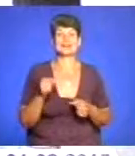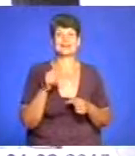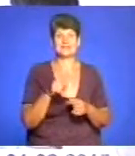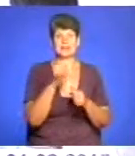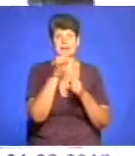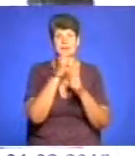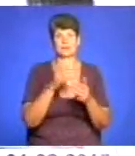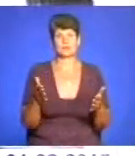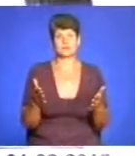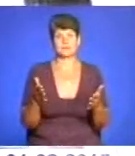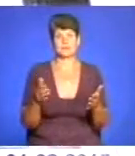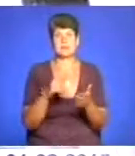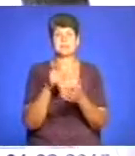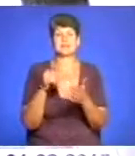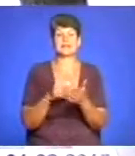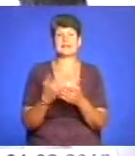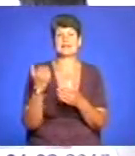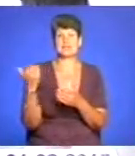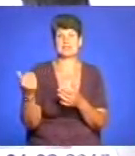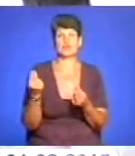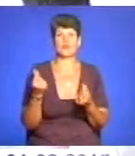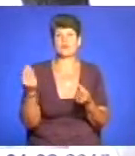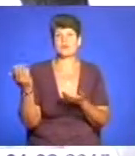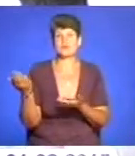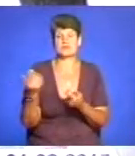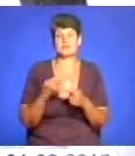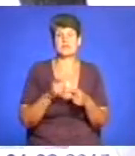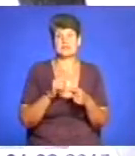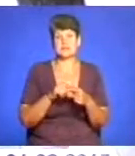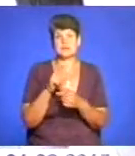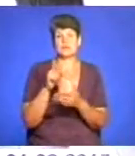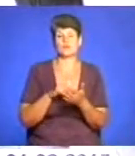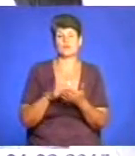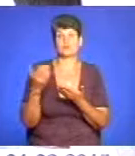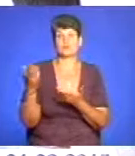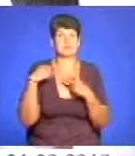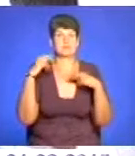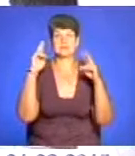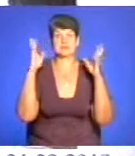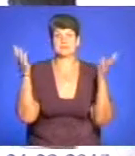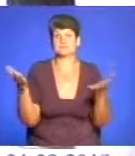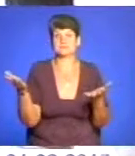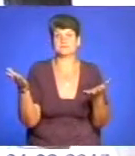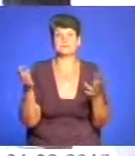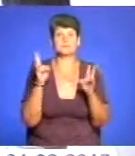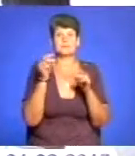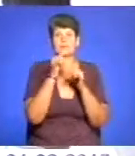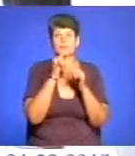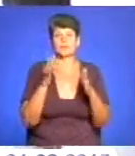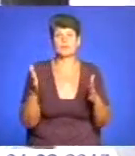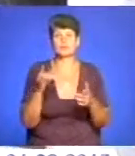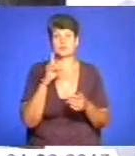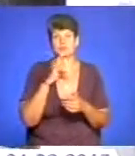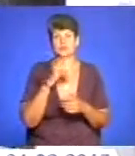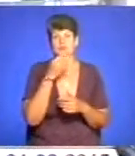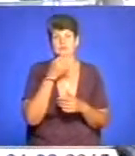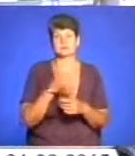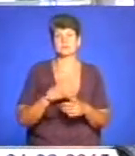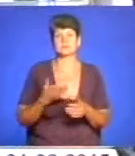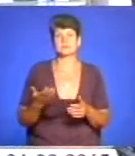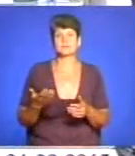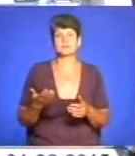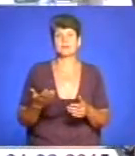це неможливо. Питання їхнього фінансування – це запитання. Ми не знаємо. І ніхто не може поки що дати відповідь.